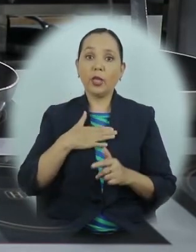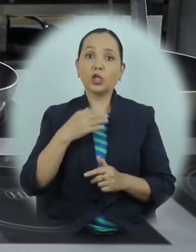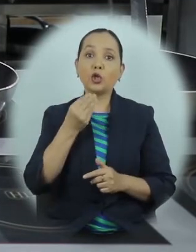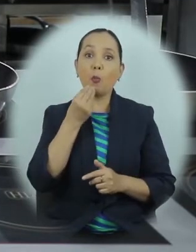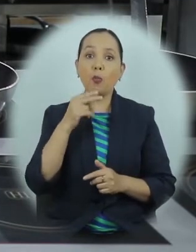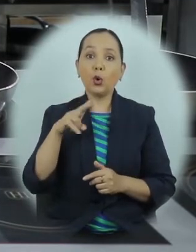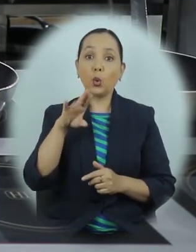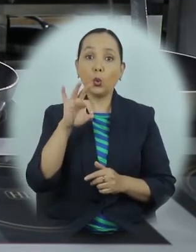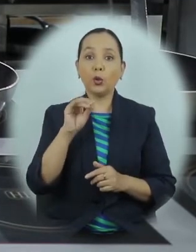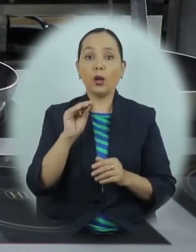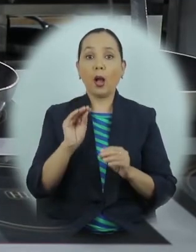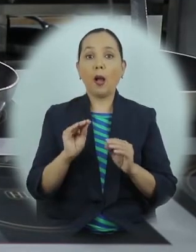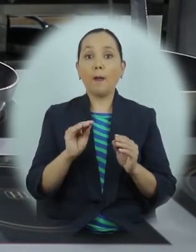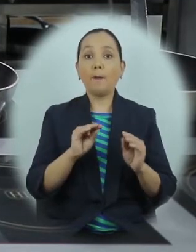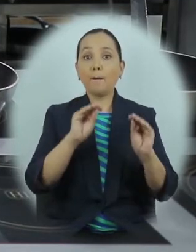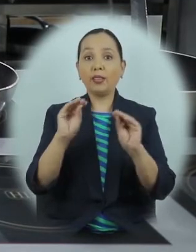подачи